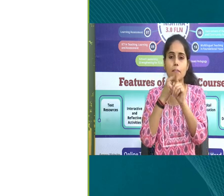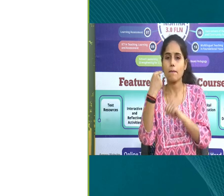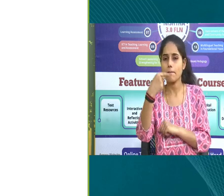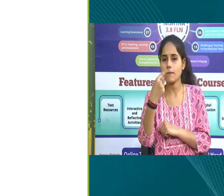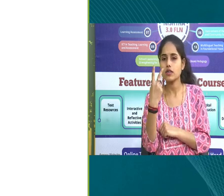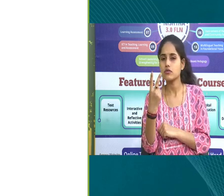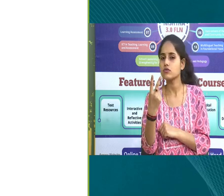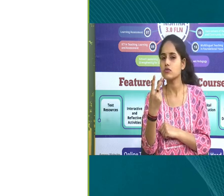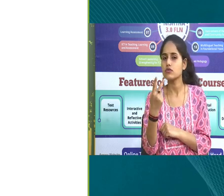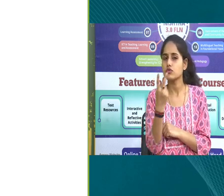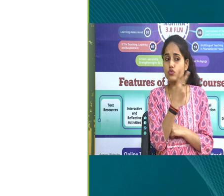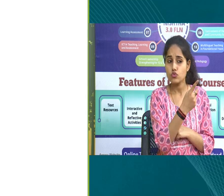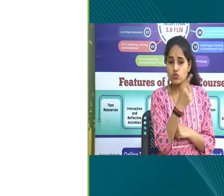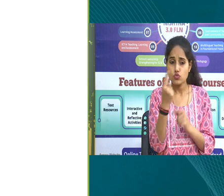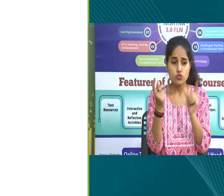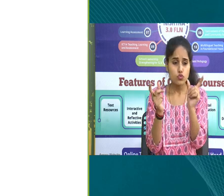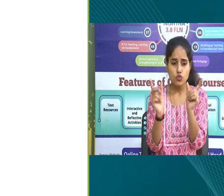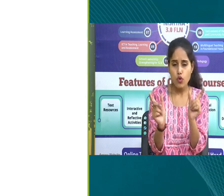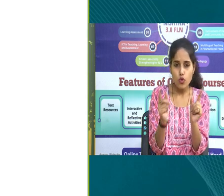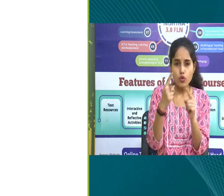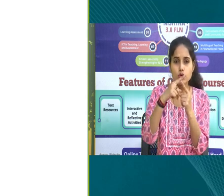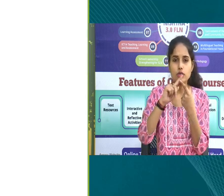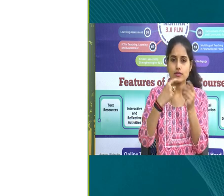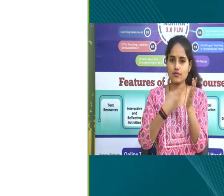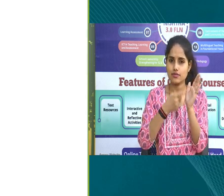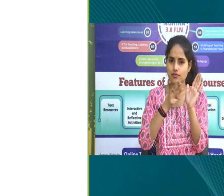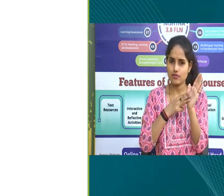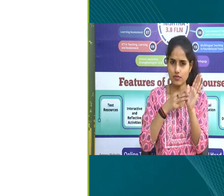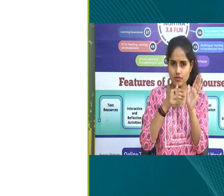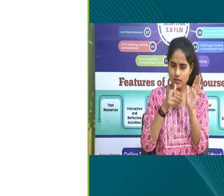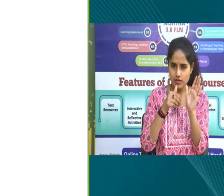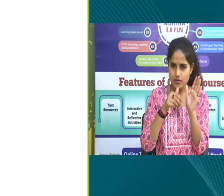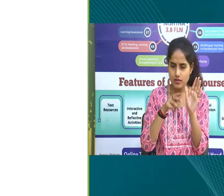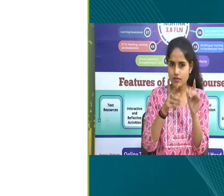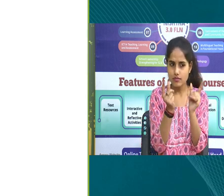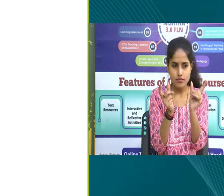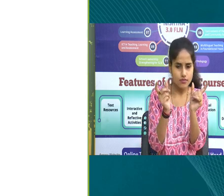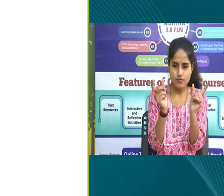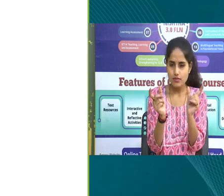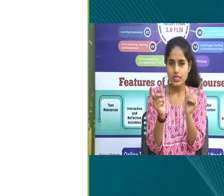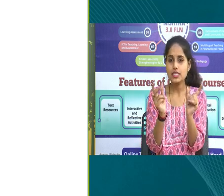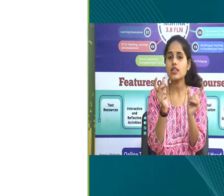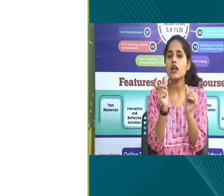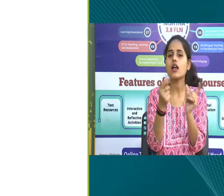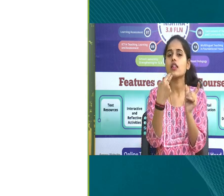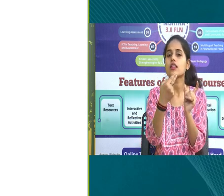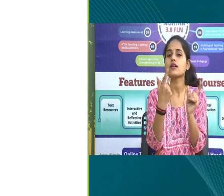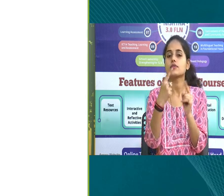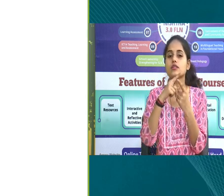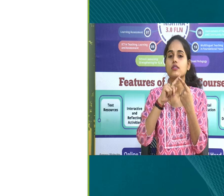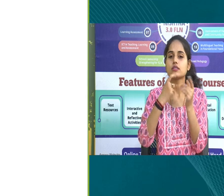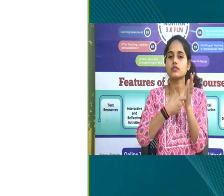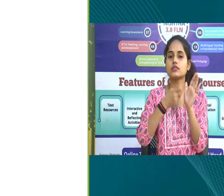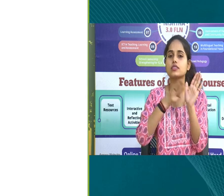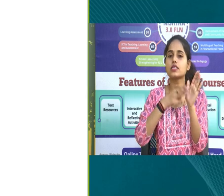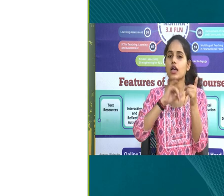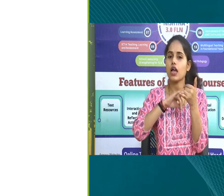जो ये दो आ प्लस बीच में जो जोड़ रहा है ना दो नंबर्स को दो यह टर्म्स कहलाती है राहुल जी